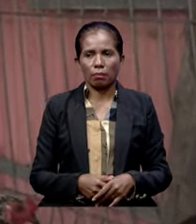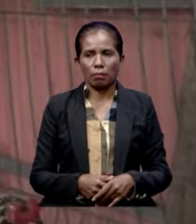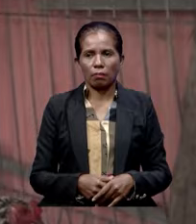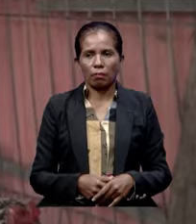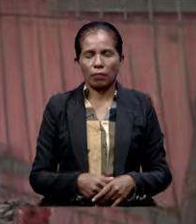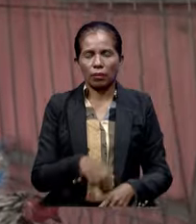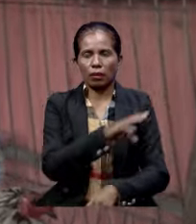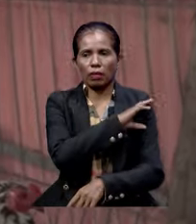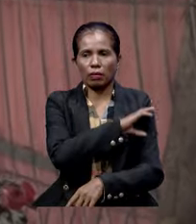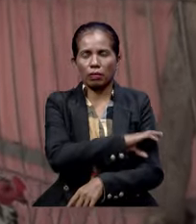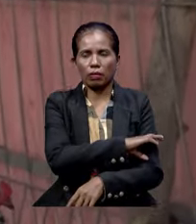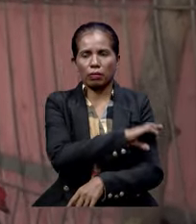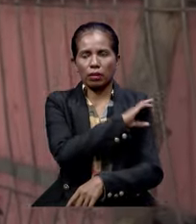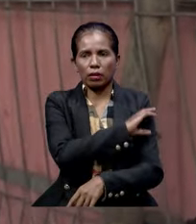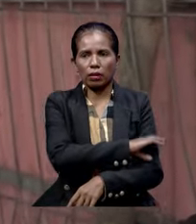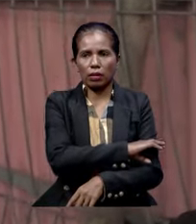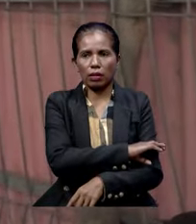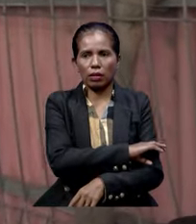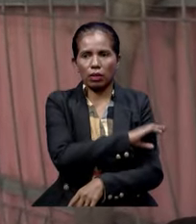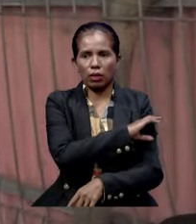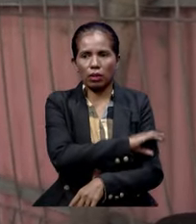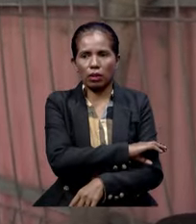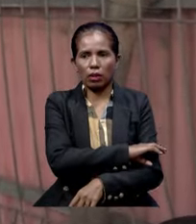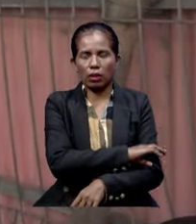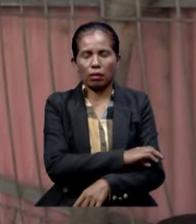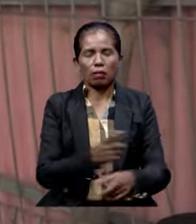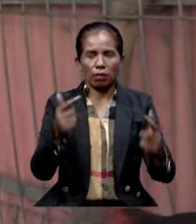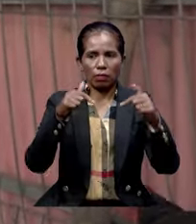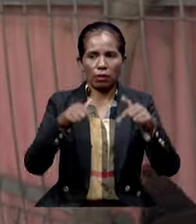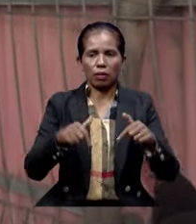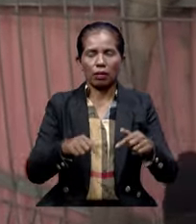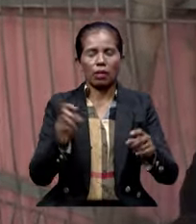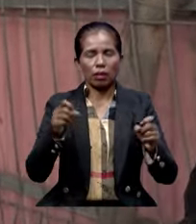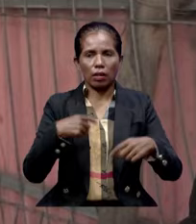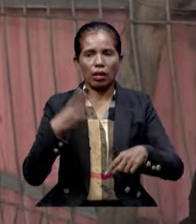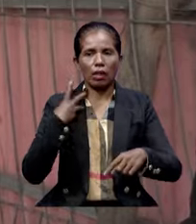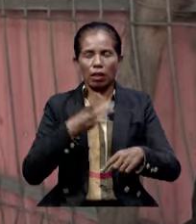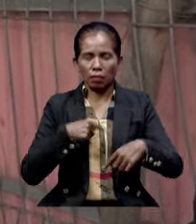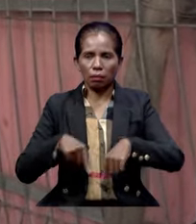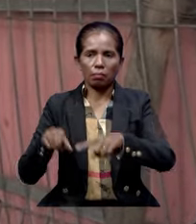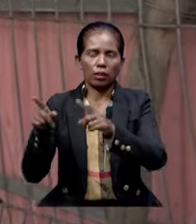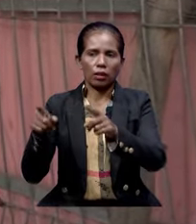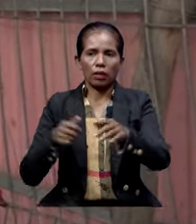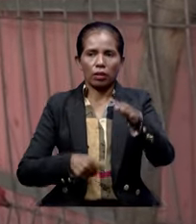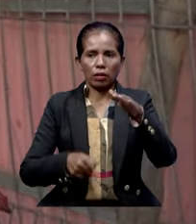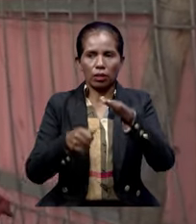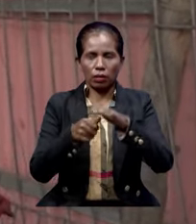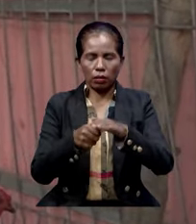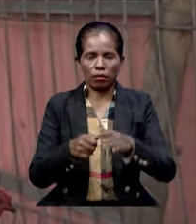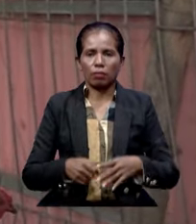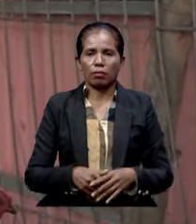guarra guarda ansa wal kota sira sempre haru kan ba ba tiabe parte laran